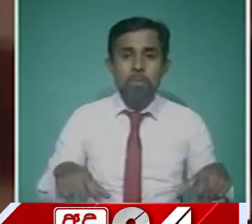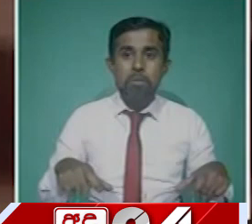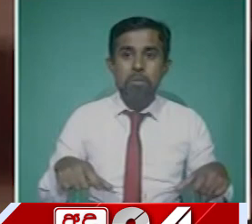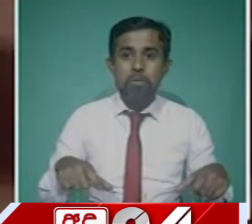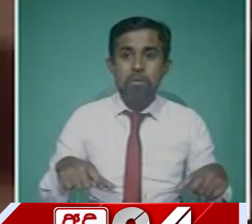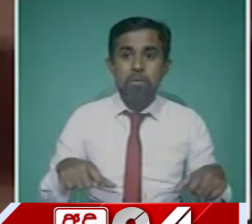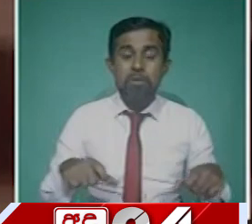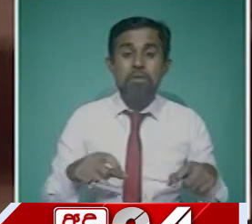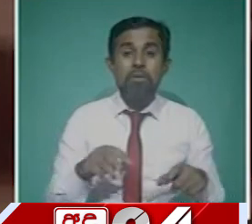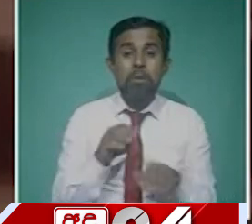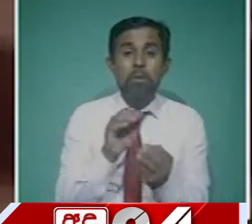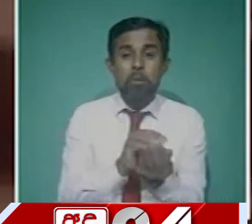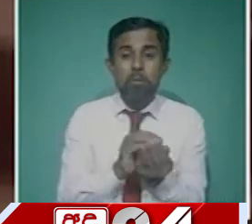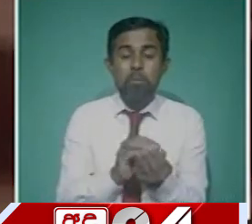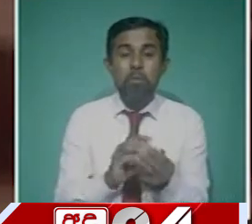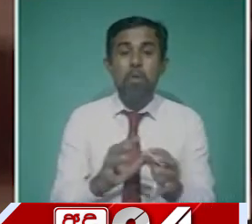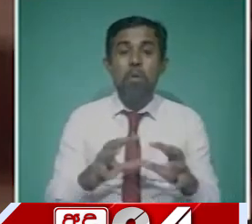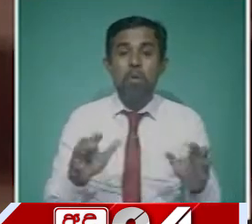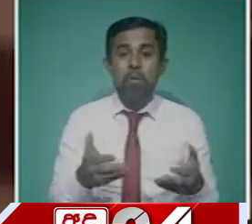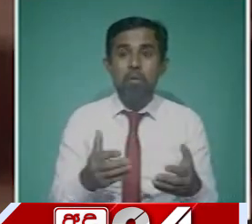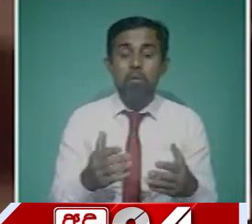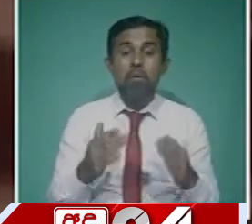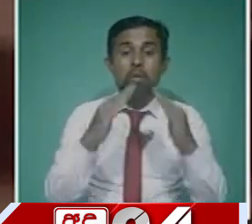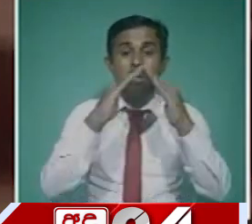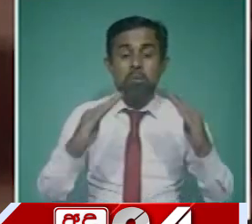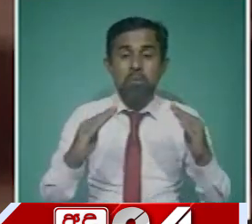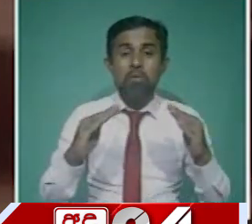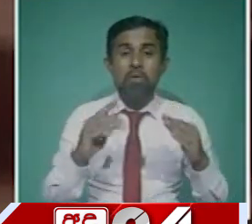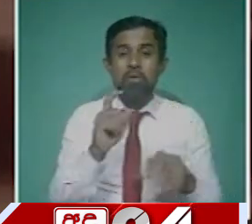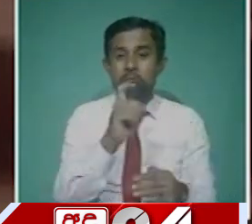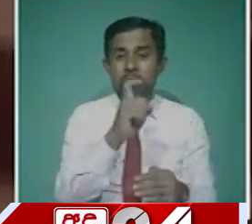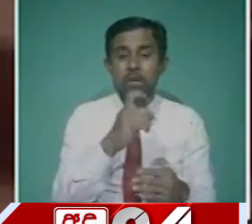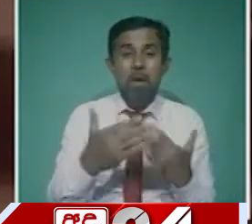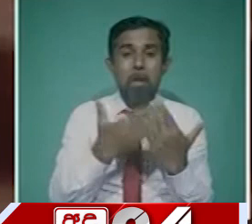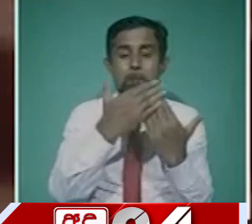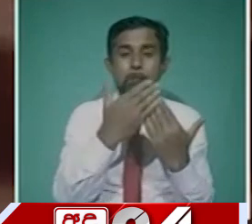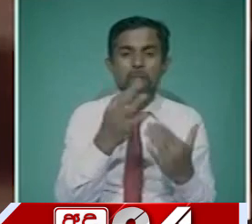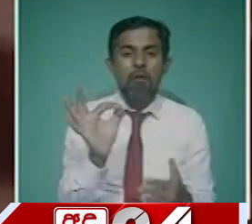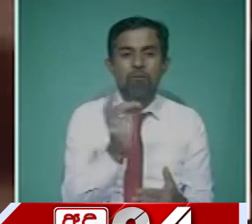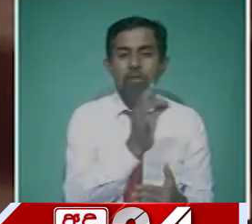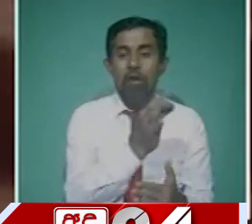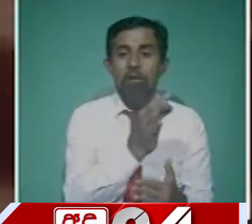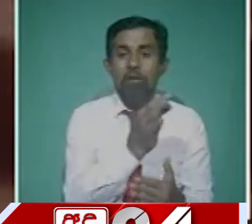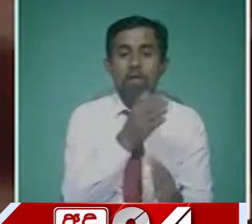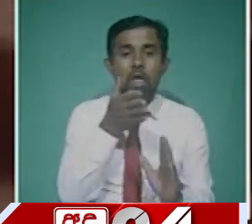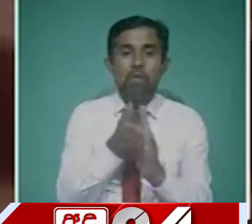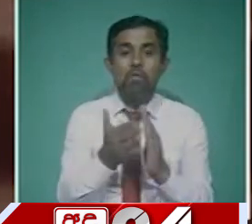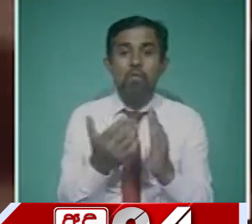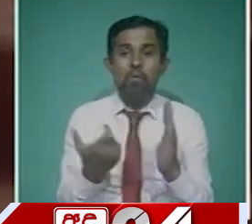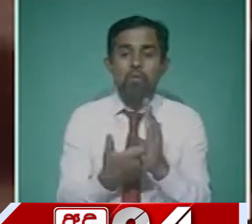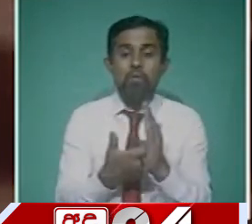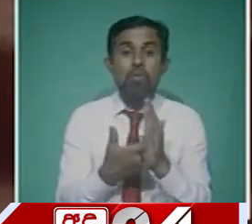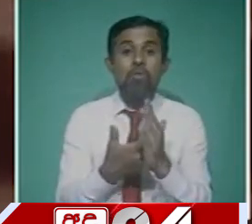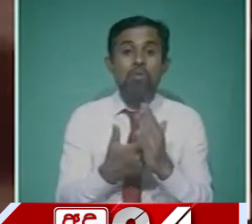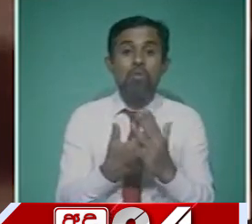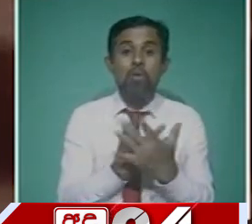මීයෝ මීයෝ ඇවිල්ලා ගුල්හාරන. පරාල වලට ගුල්ල ගහනවා. බිත්ති වලට වේයෝ ගහනවා. ඊට පස්සේ ඇතුලේ කාමරවල ඉන්න වවුල්